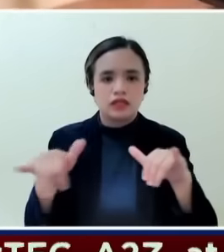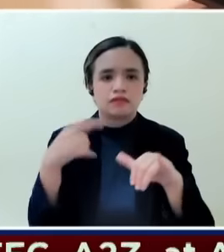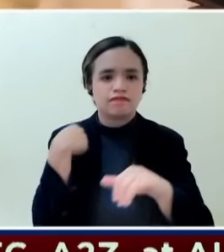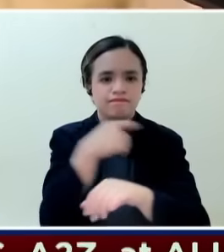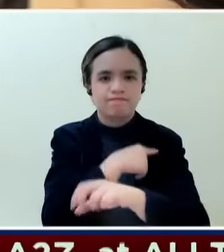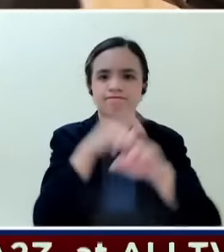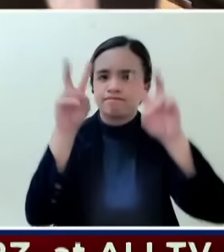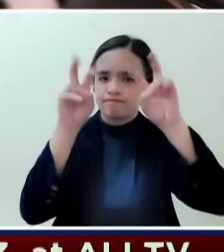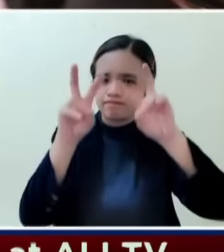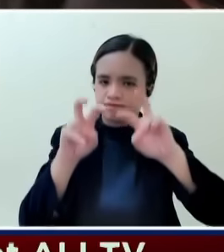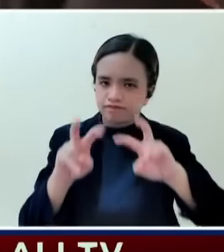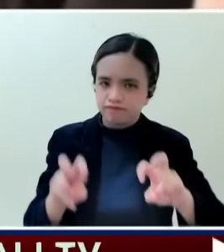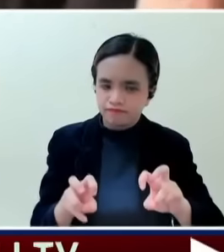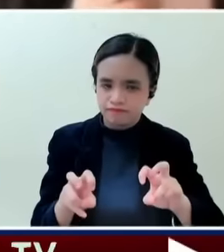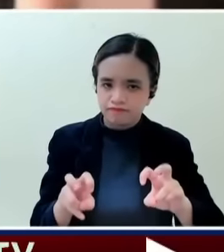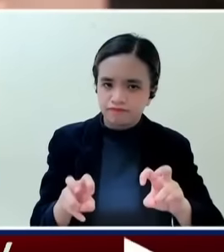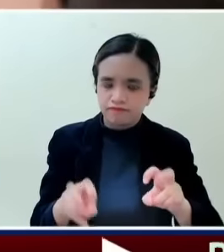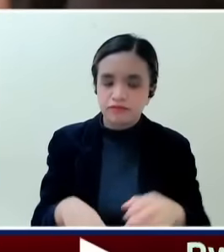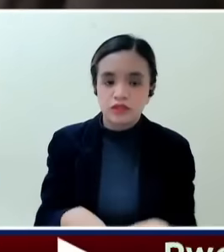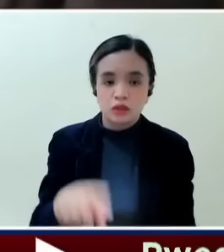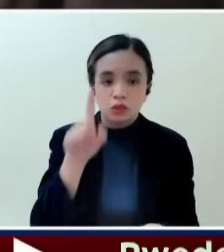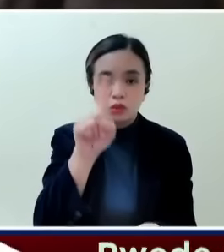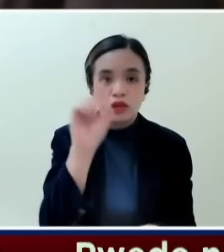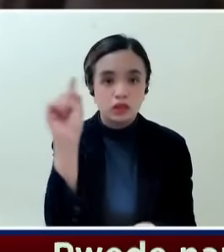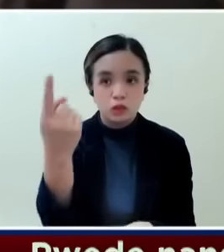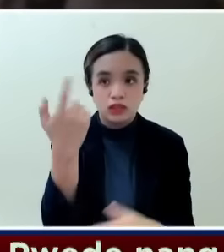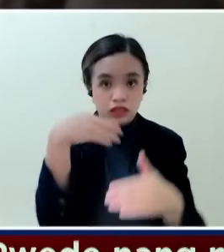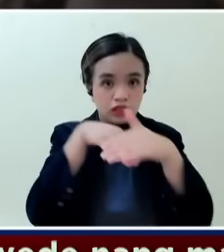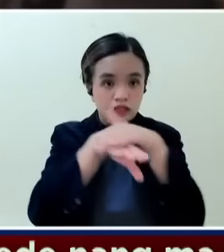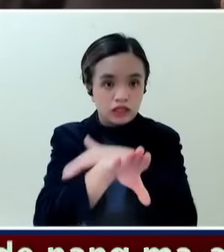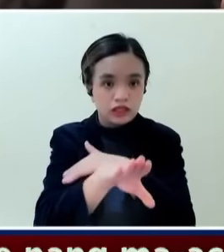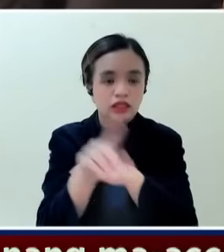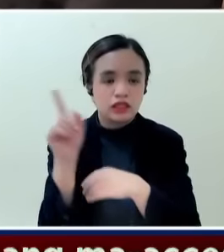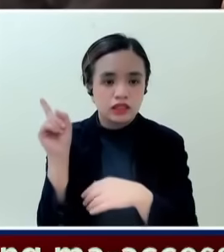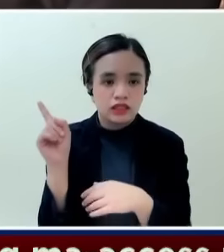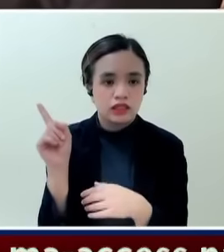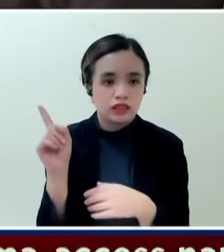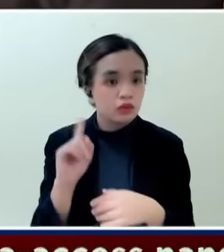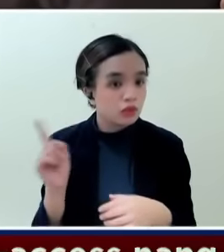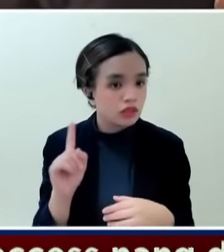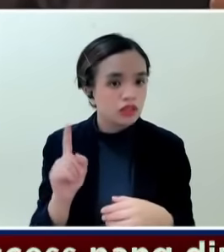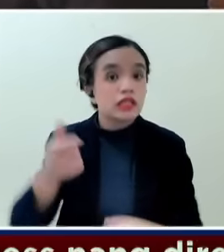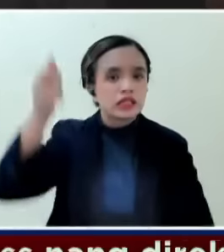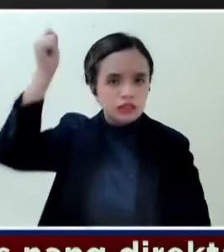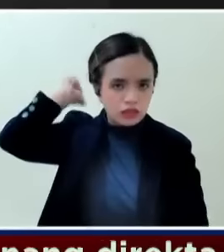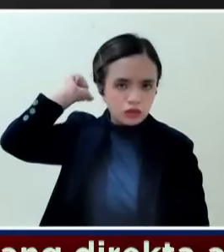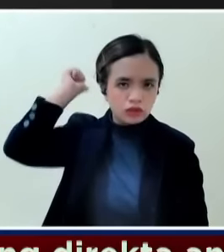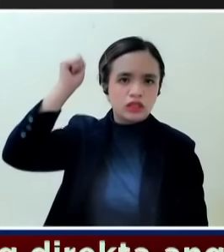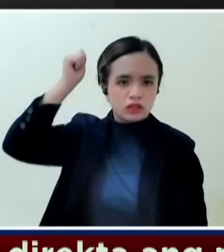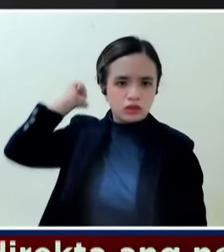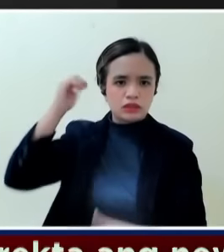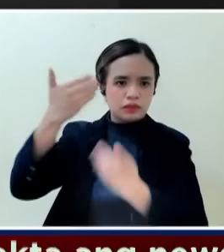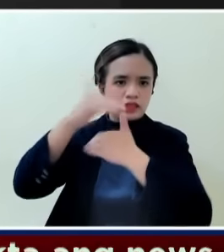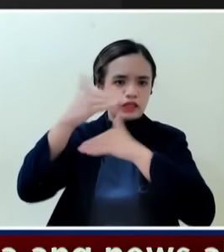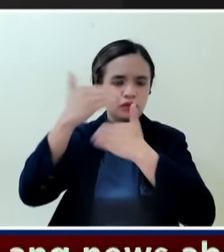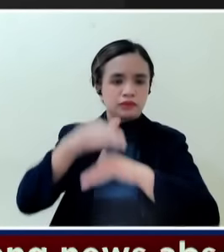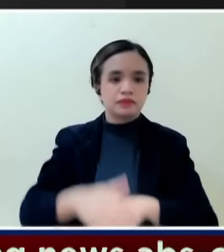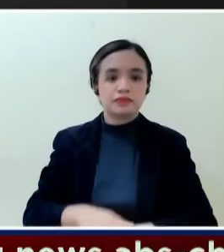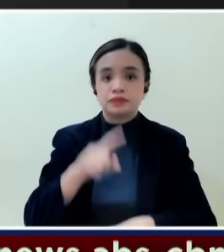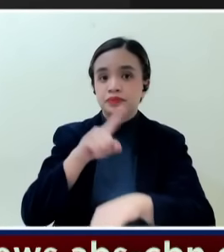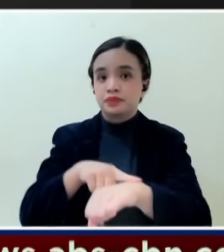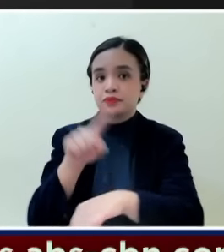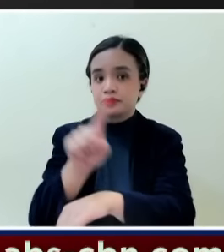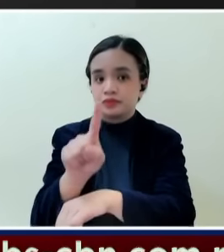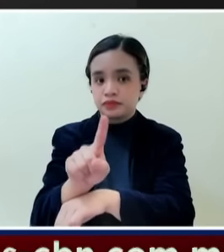that. Ang isa lang naman na possible entrance doon ay yung likod. Yung likod sa bintana. Pasado alauna ng hapon